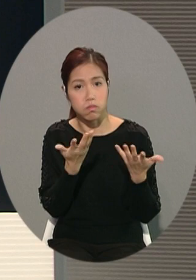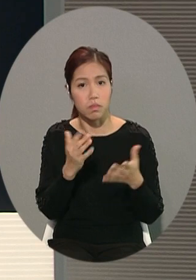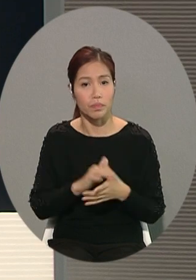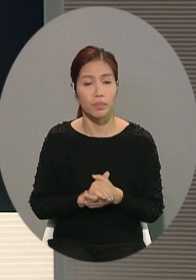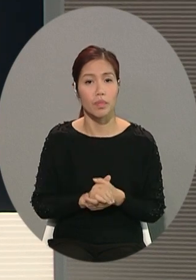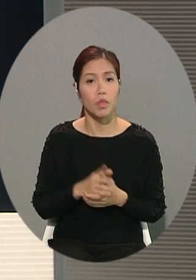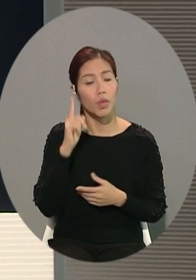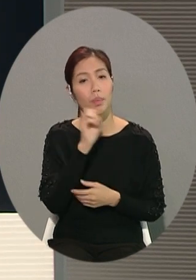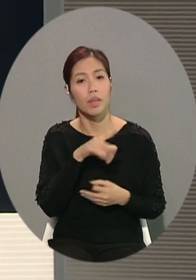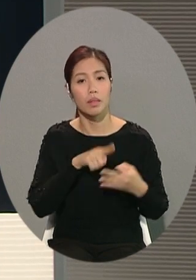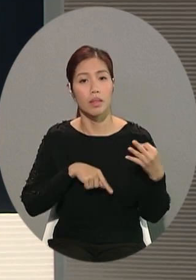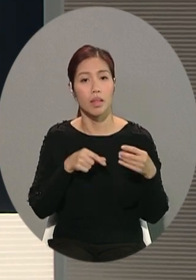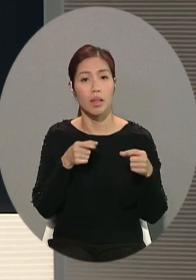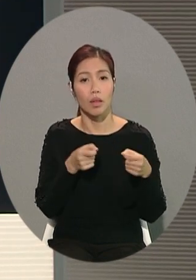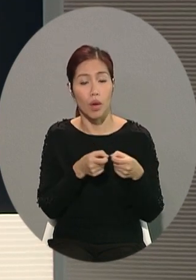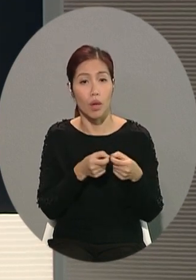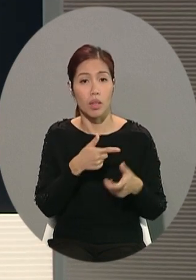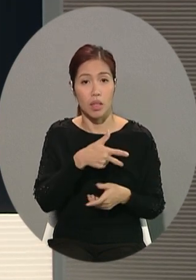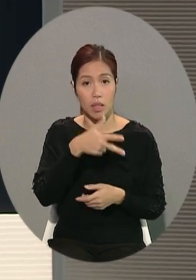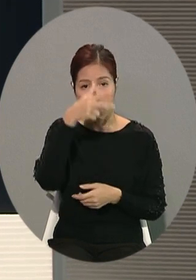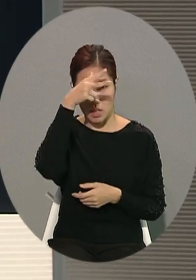生咧，其實佢喺政府嗰個